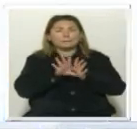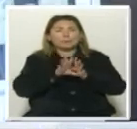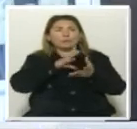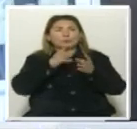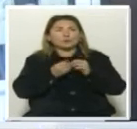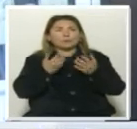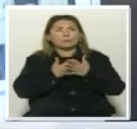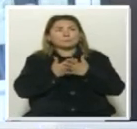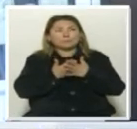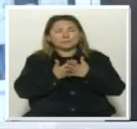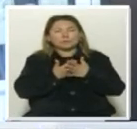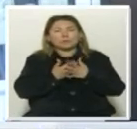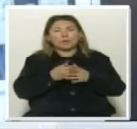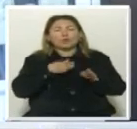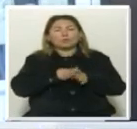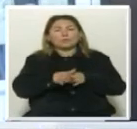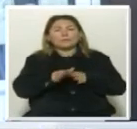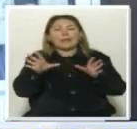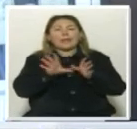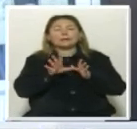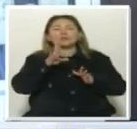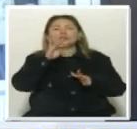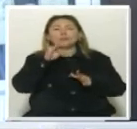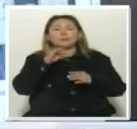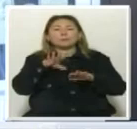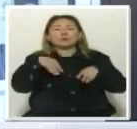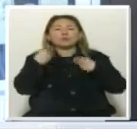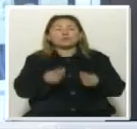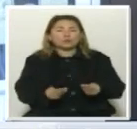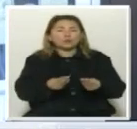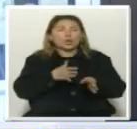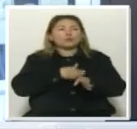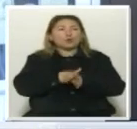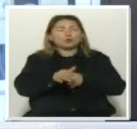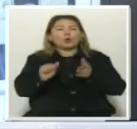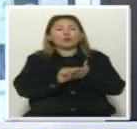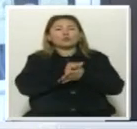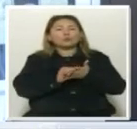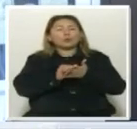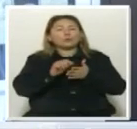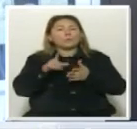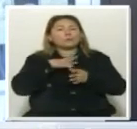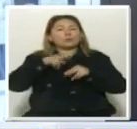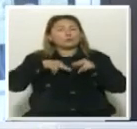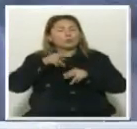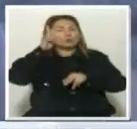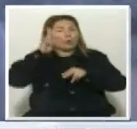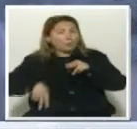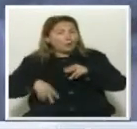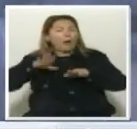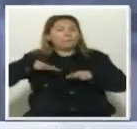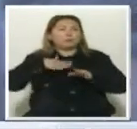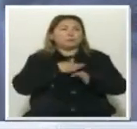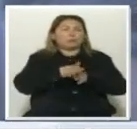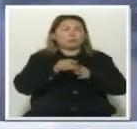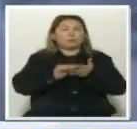бойынша нысан толықтай Ақтау қалалық электр желінің басқармасына беру үшін нысан толықтай құрылыс жұмыстары біту керек. Содан кейін барып беріледі. Сол